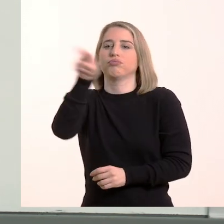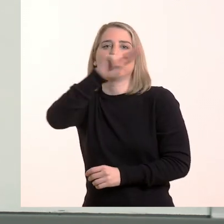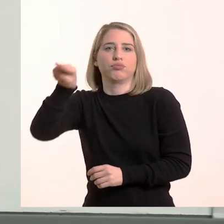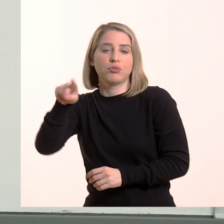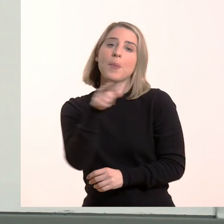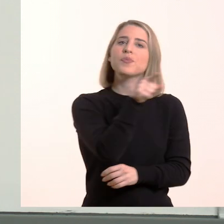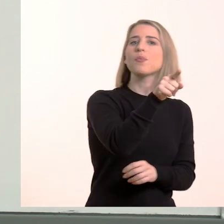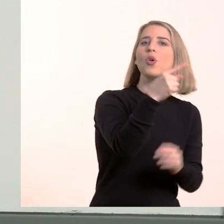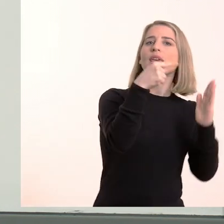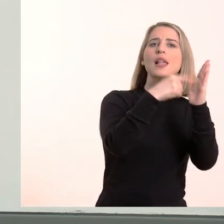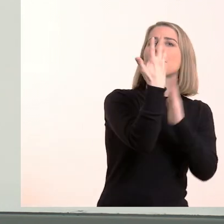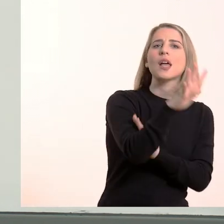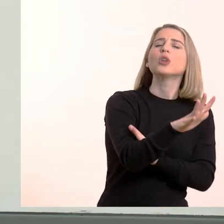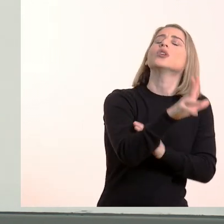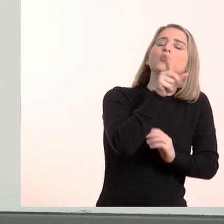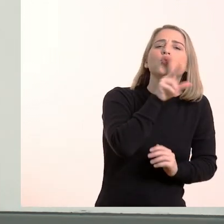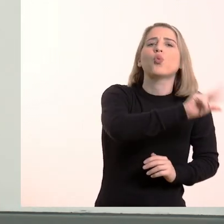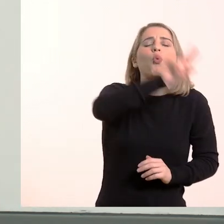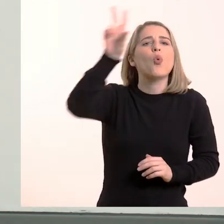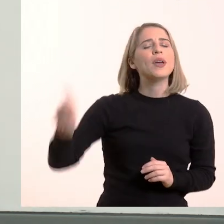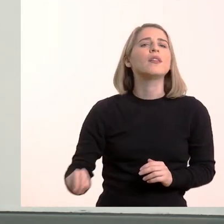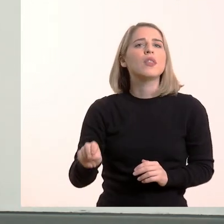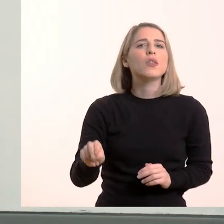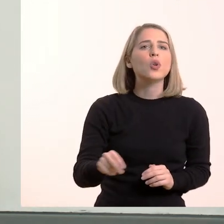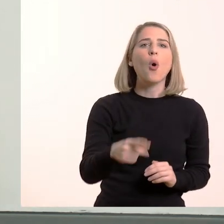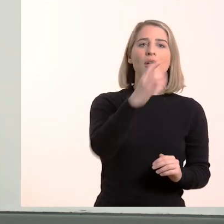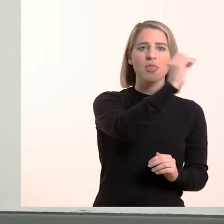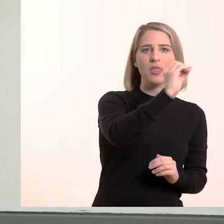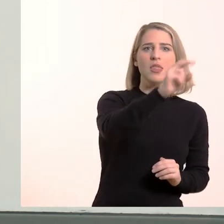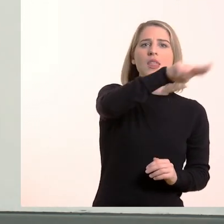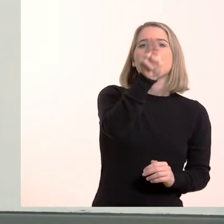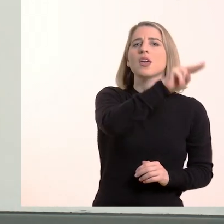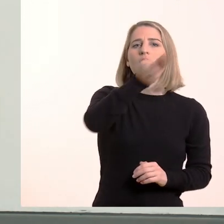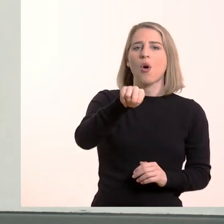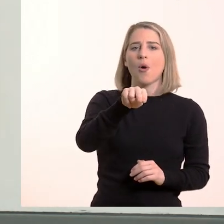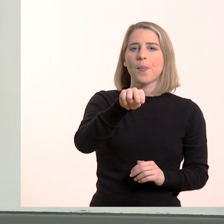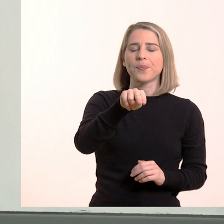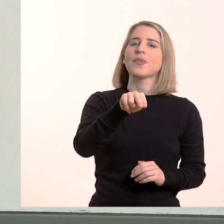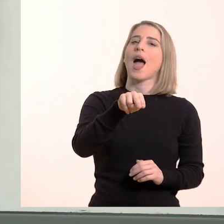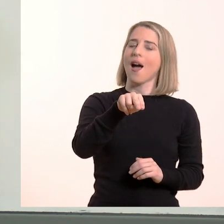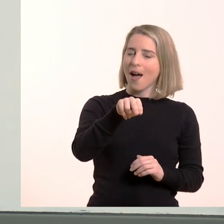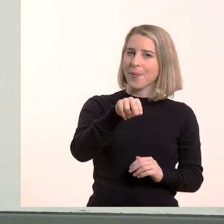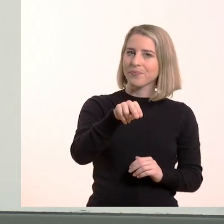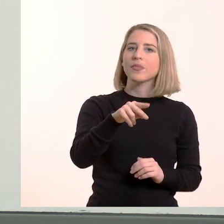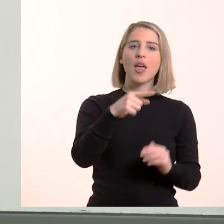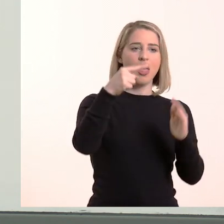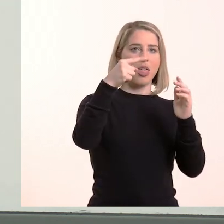θα σβήσω και από εδώ. 15 δια 1, 15. Έχω μπερδέψει τα μολύβια εδώ. 15.